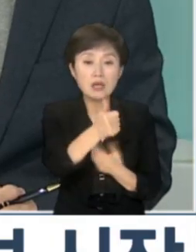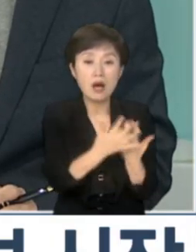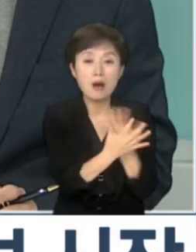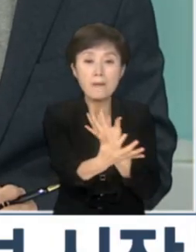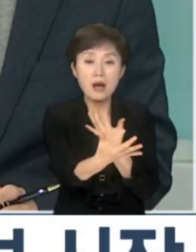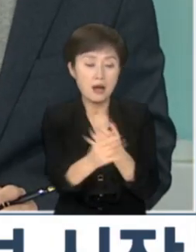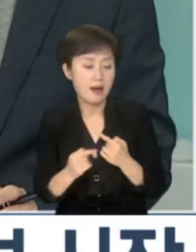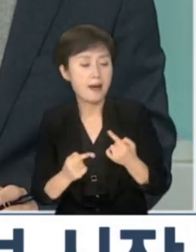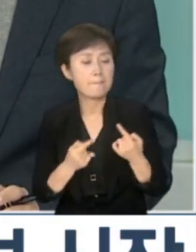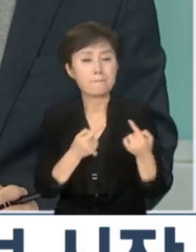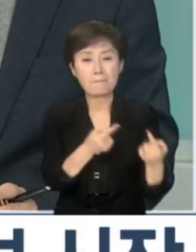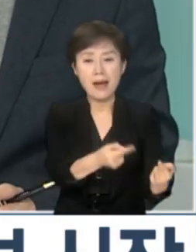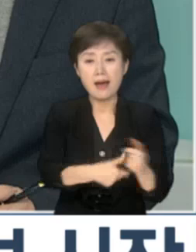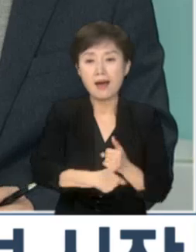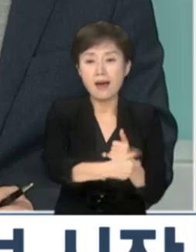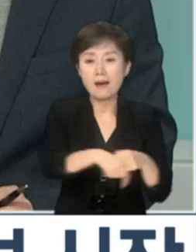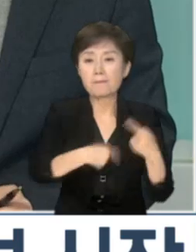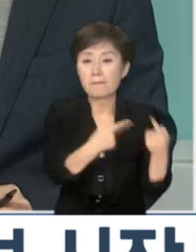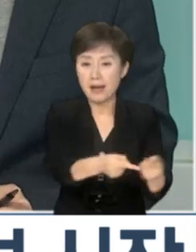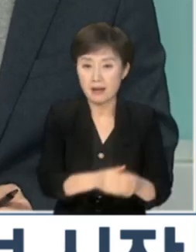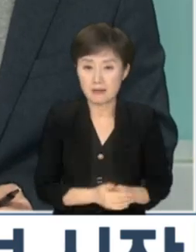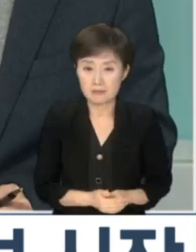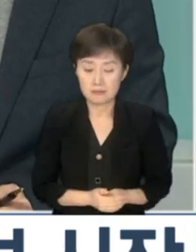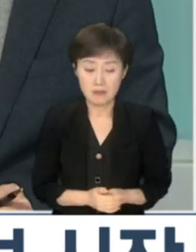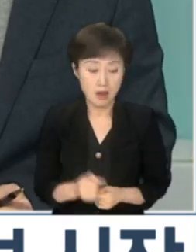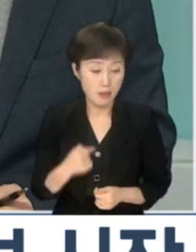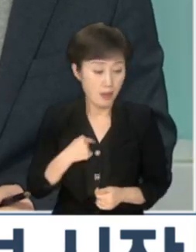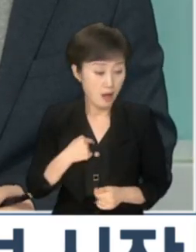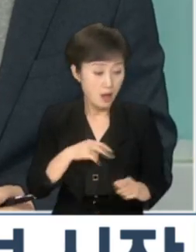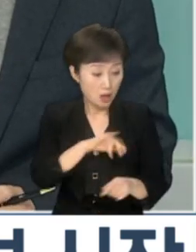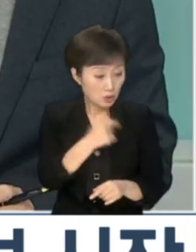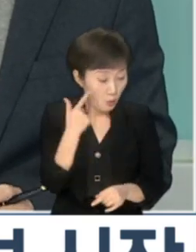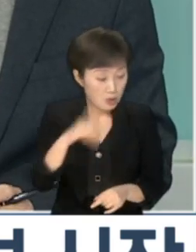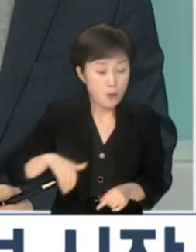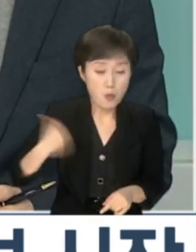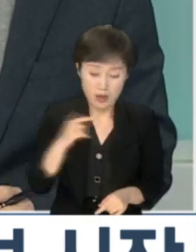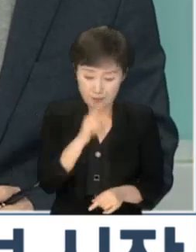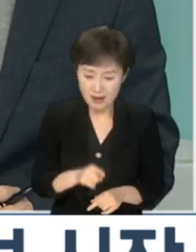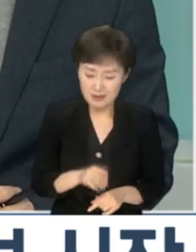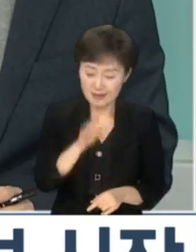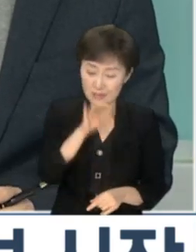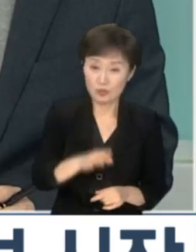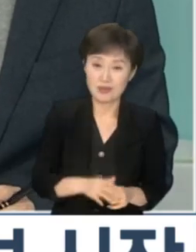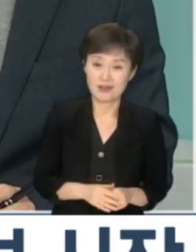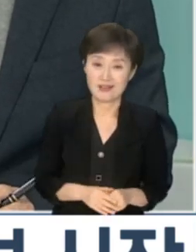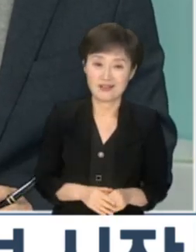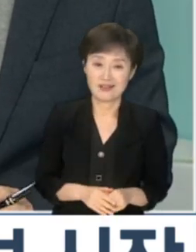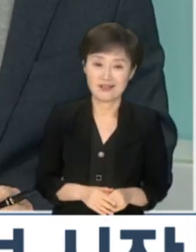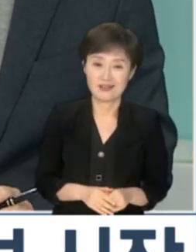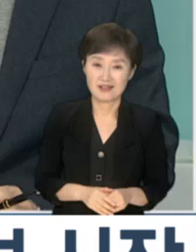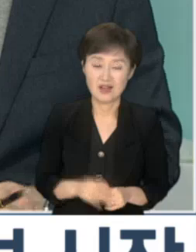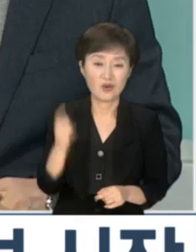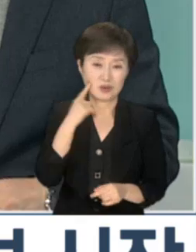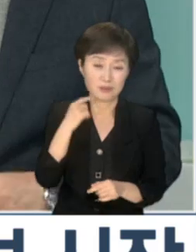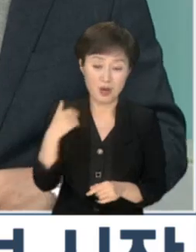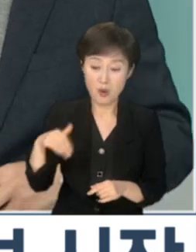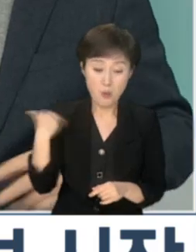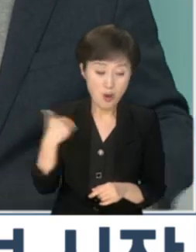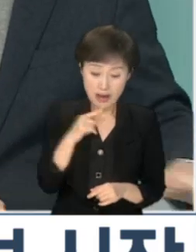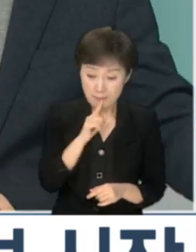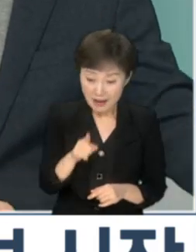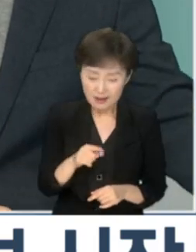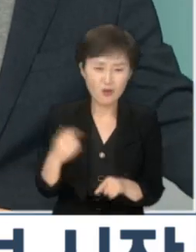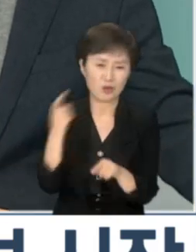40분 동안 한 거예요. 본인은 모르고 갔다라고 하는데 그게 말이 됩니까? 장관이 움직이는데 그래 만약에 이게 모르고 갔다라고